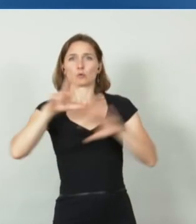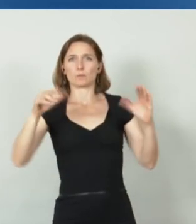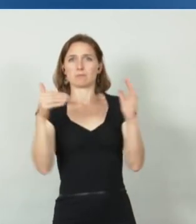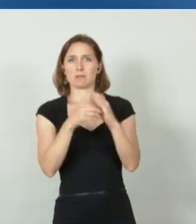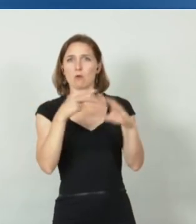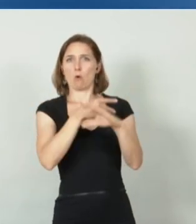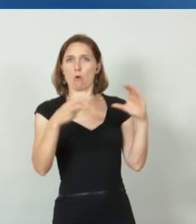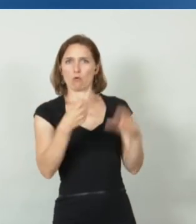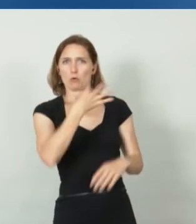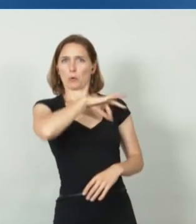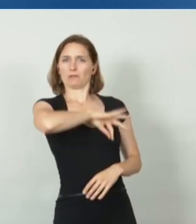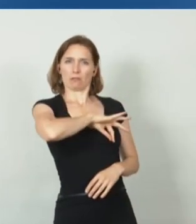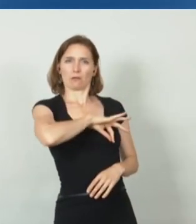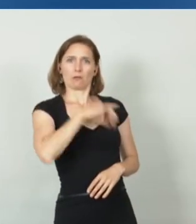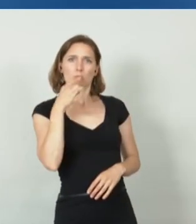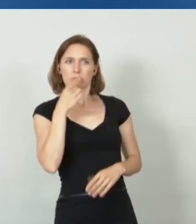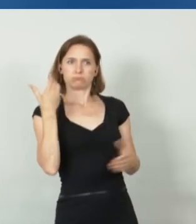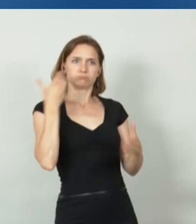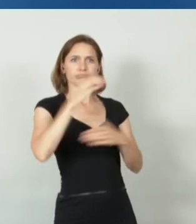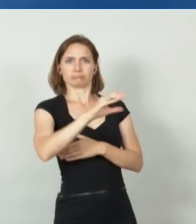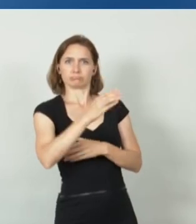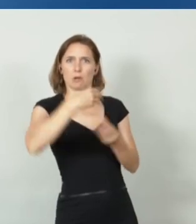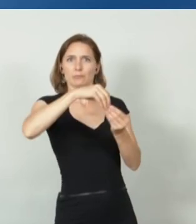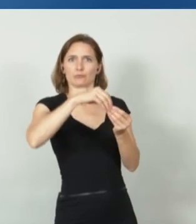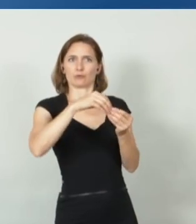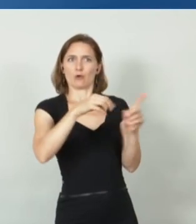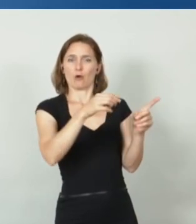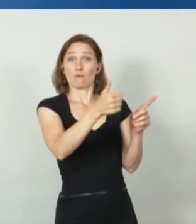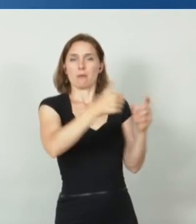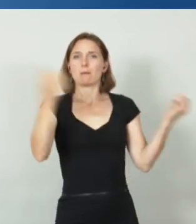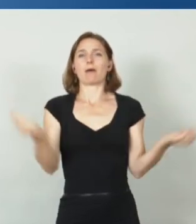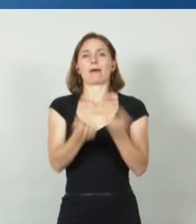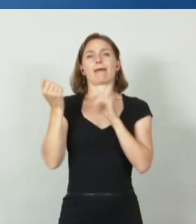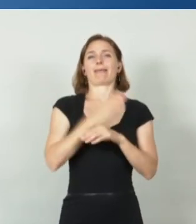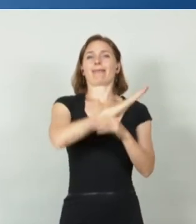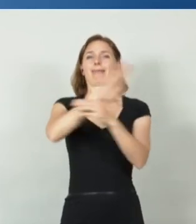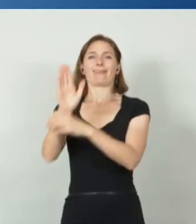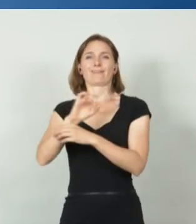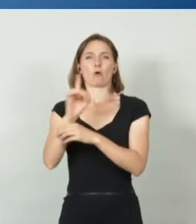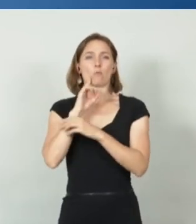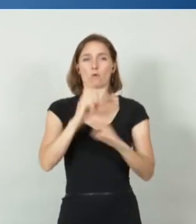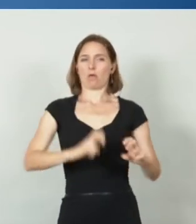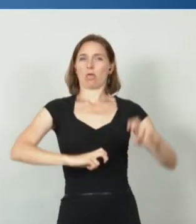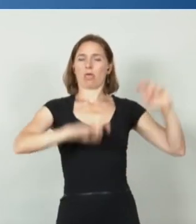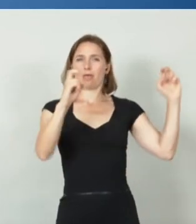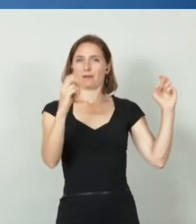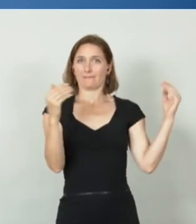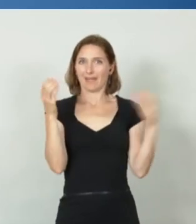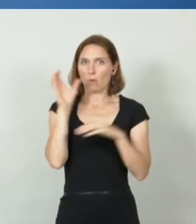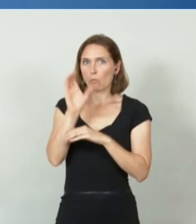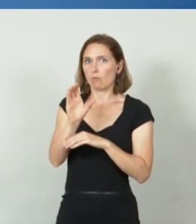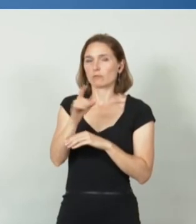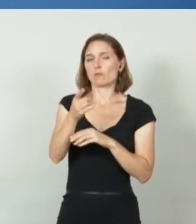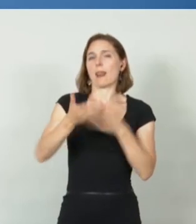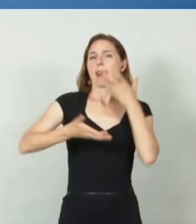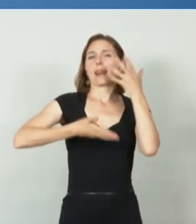dont on imagine bien que vous n'en ferez pas la publicité tant cette hausse va à l'encontre de vos fables de Calimero qui